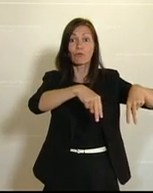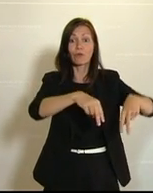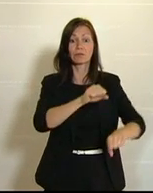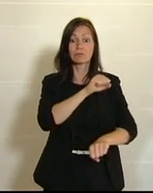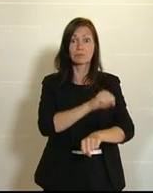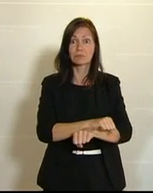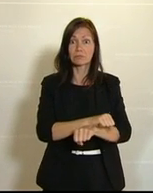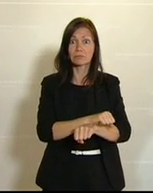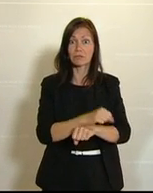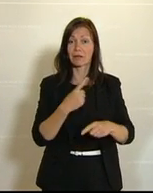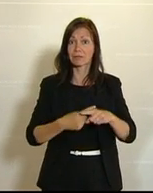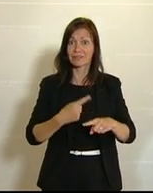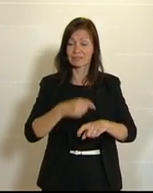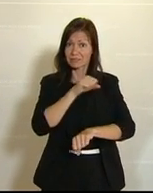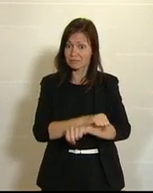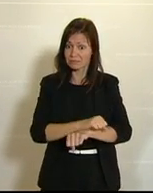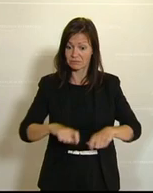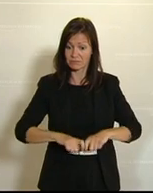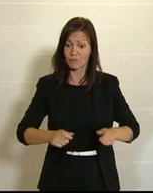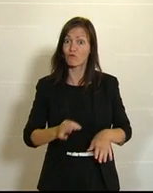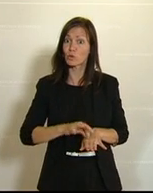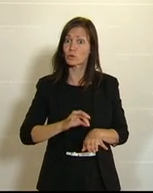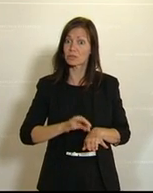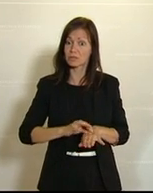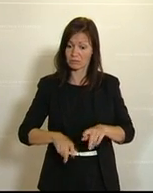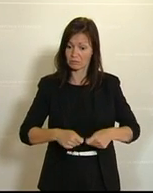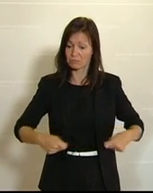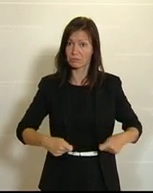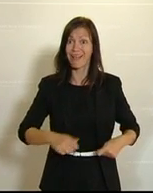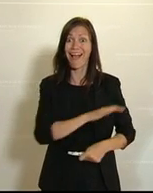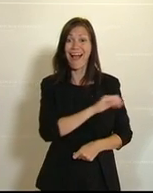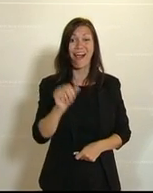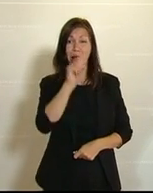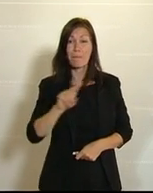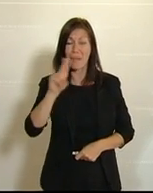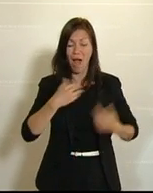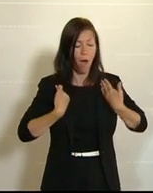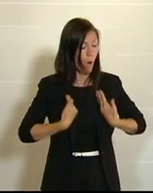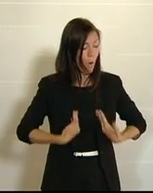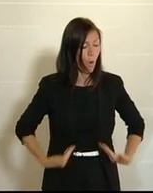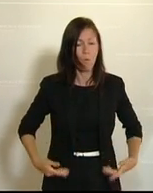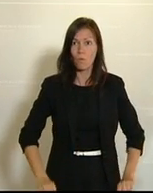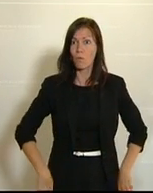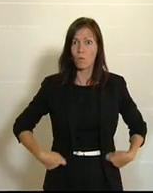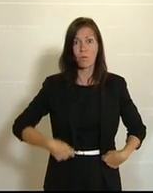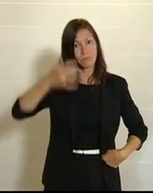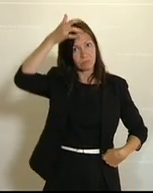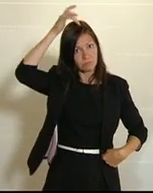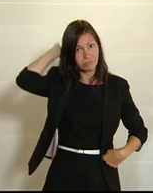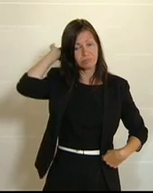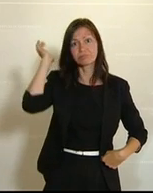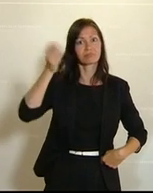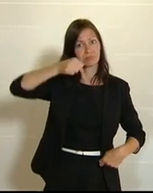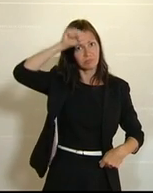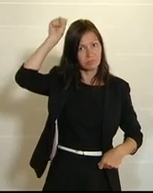sind bereit. Alle trugen blaue Hemden und Hosen. Ihre Köpfe waren kahl rasiert. Die